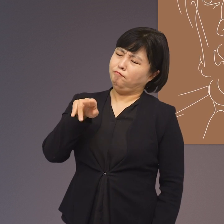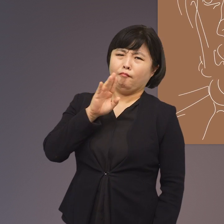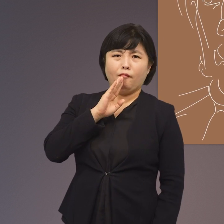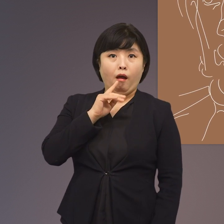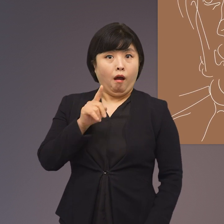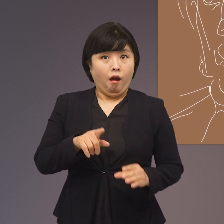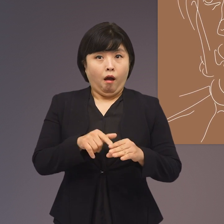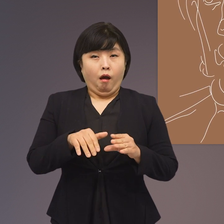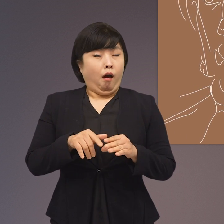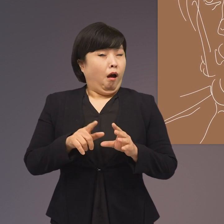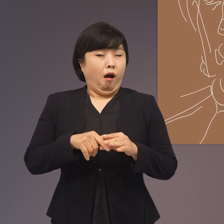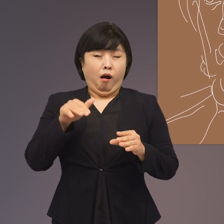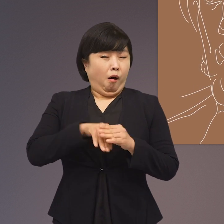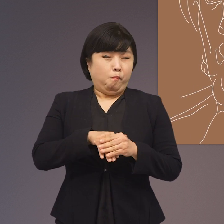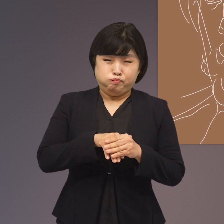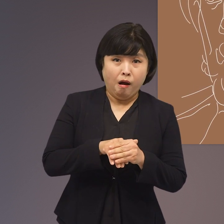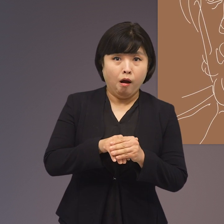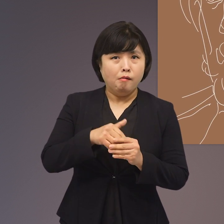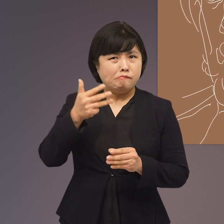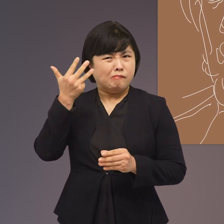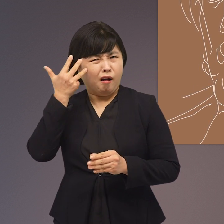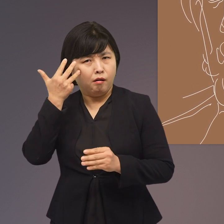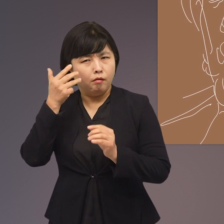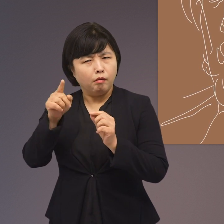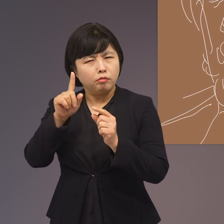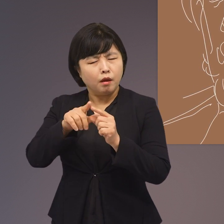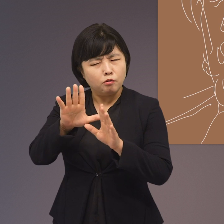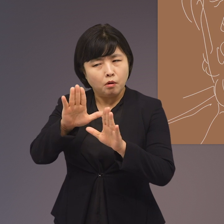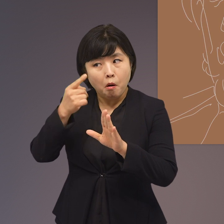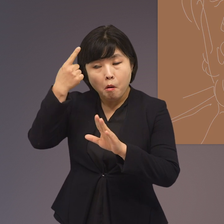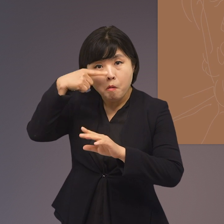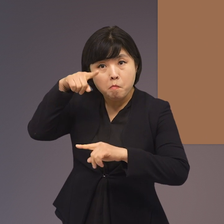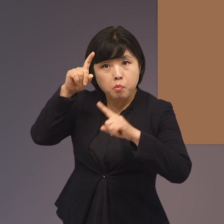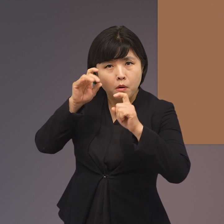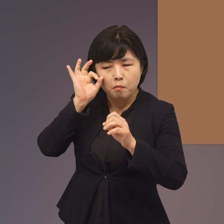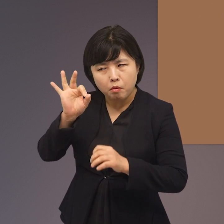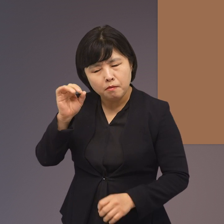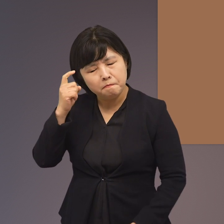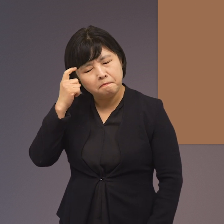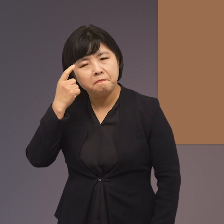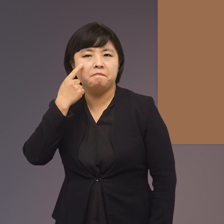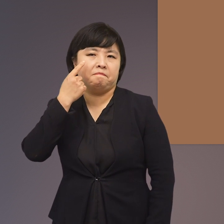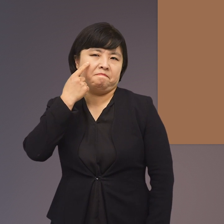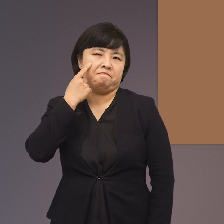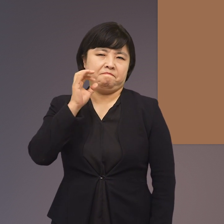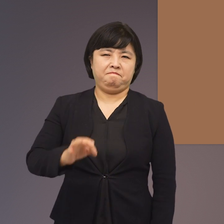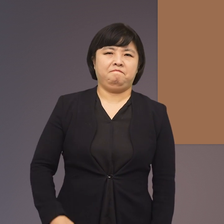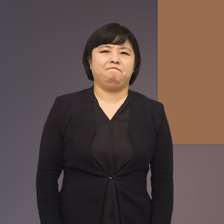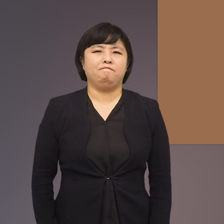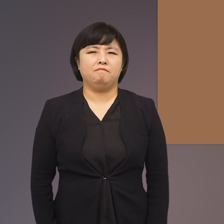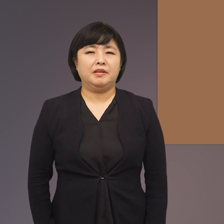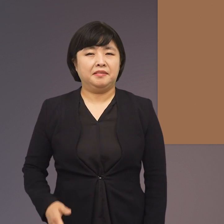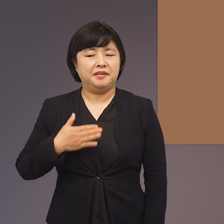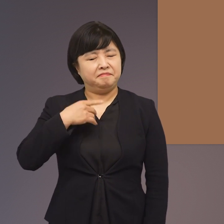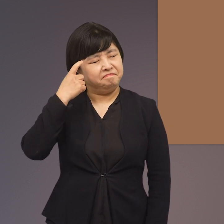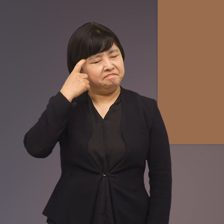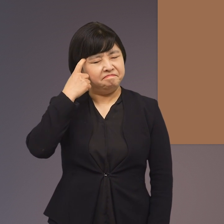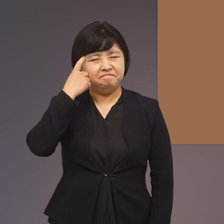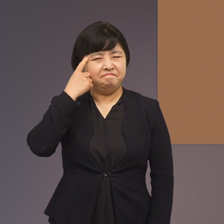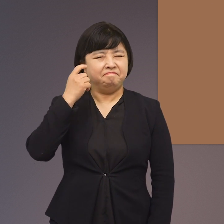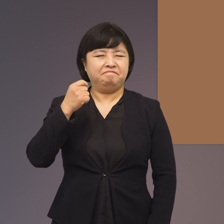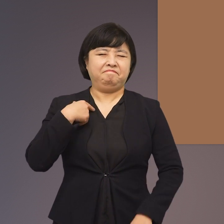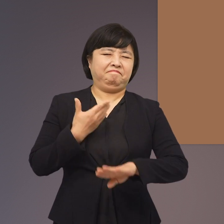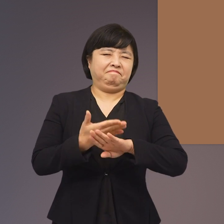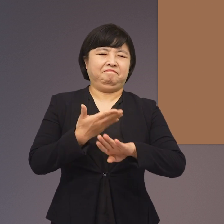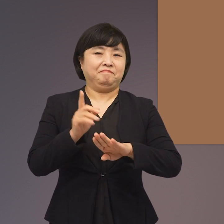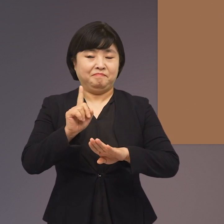두상의 표정을 보면서 한번 이 사람이 누군지 생각해 보기로 하죠. 그래서 저는 약간 질문을 바꿔봤어요.